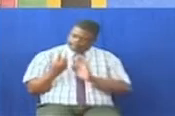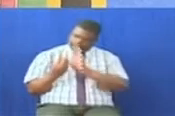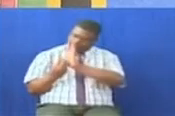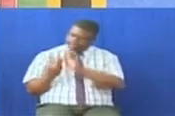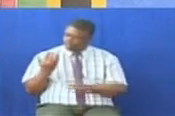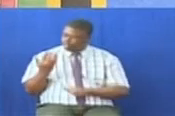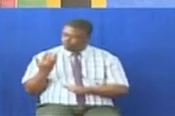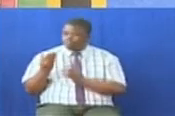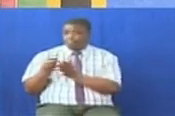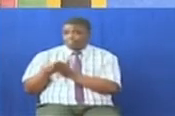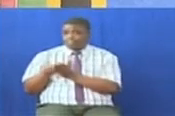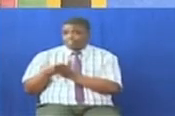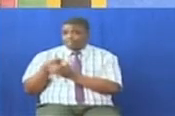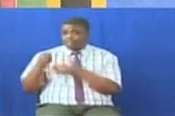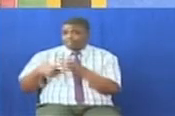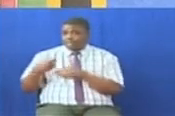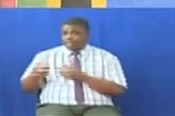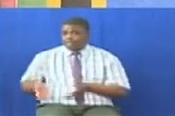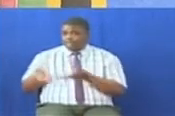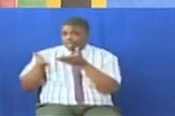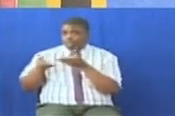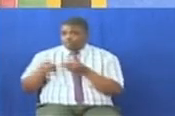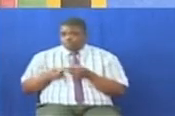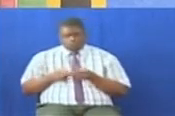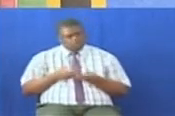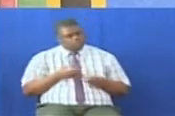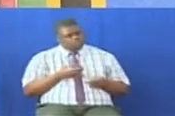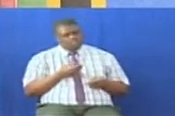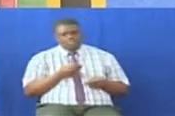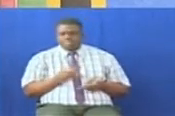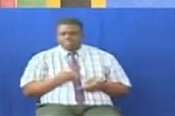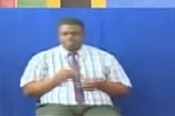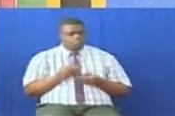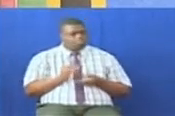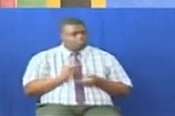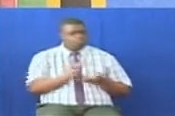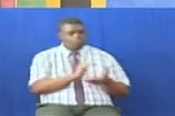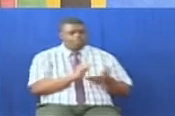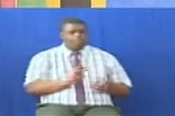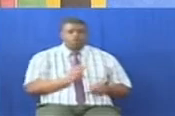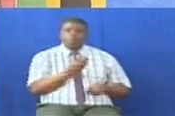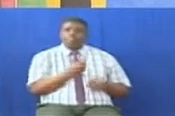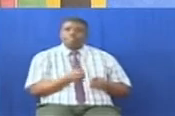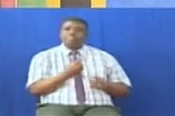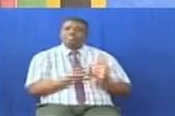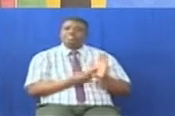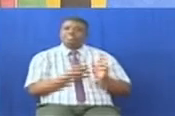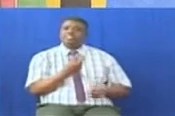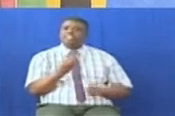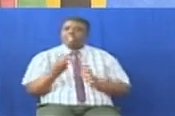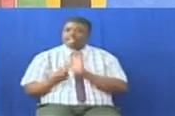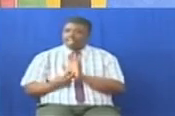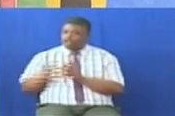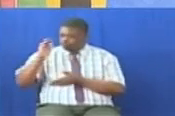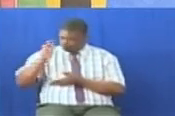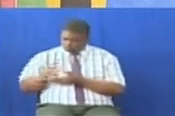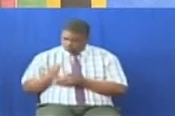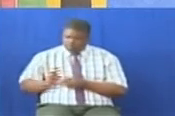maendeleo. Lakini kilichotolewa ni kiasi cha shilingi bilioni 628 na kuna pungufu ya shilingi